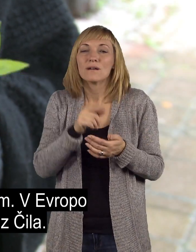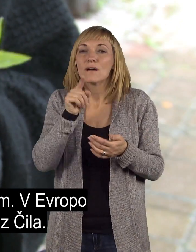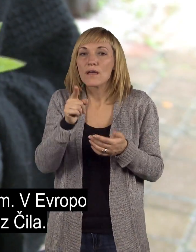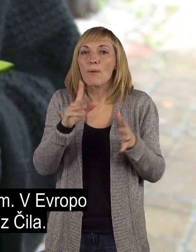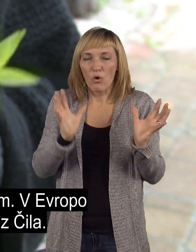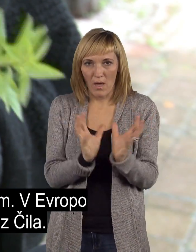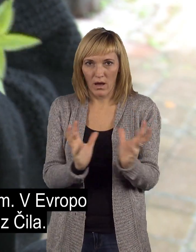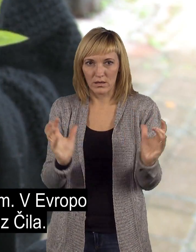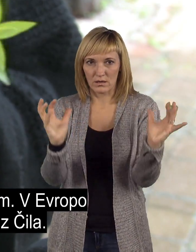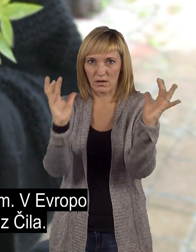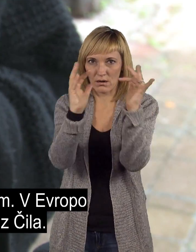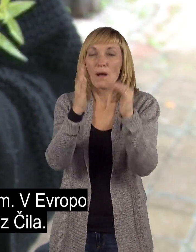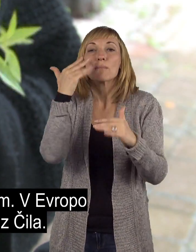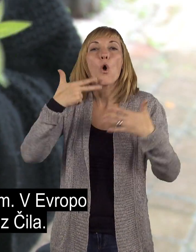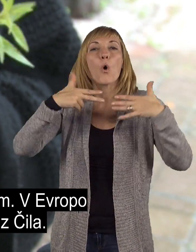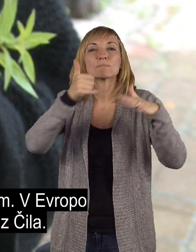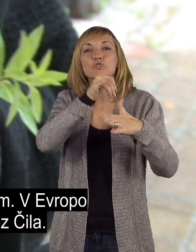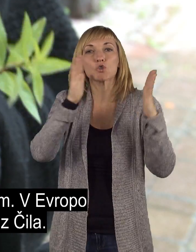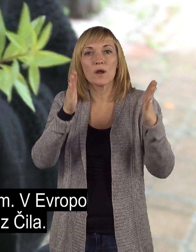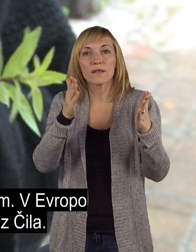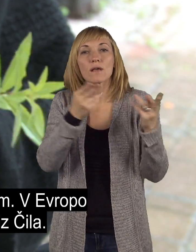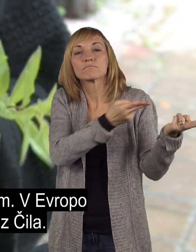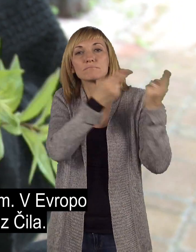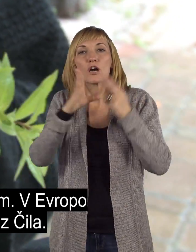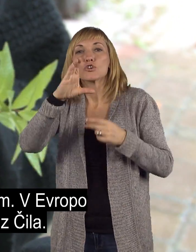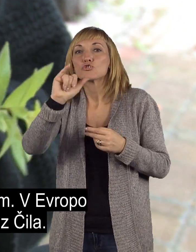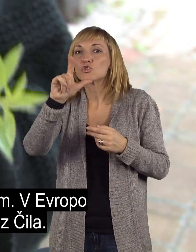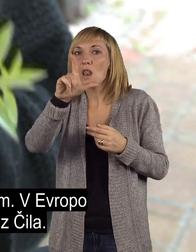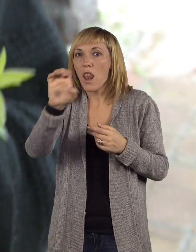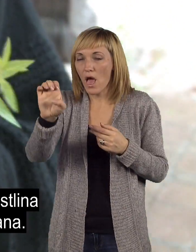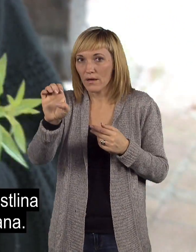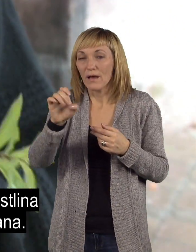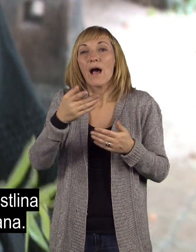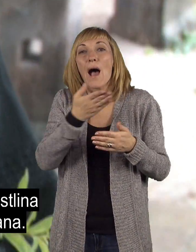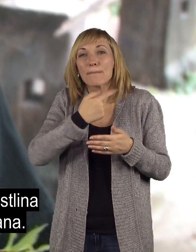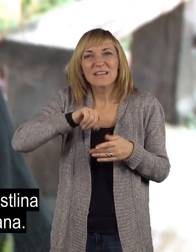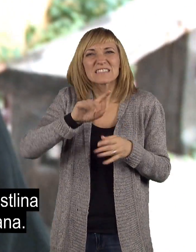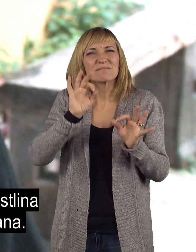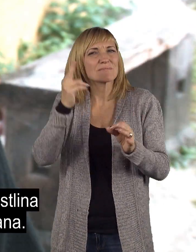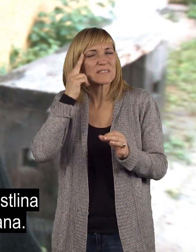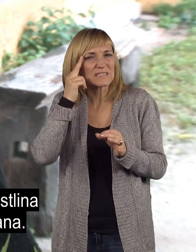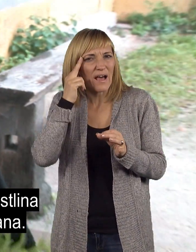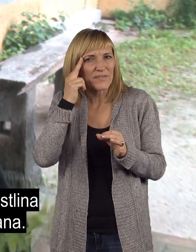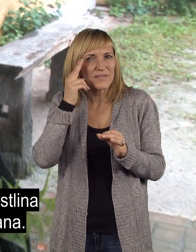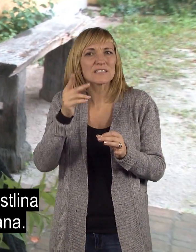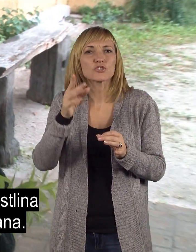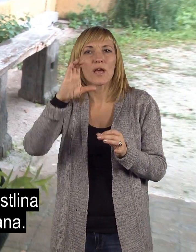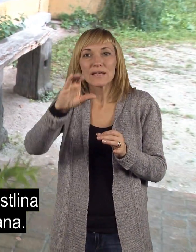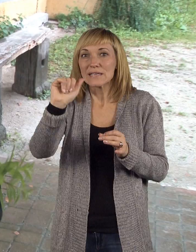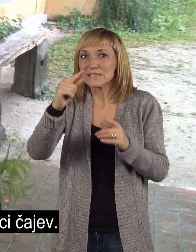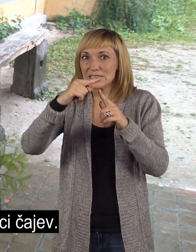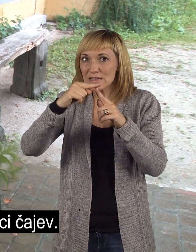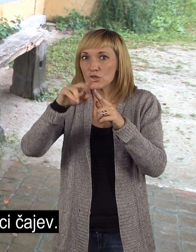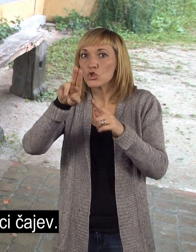Zraste kot grm in je bila v 18. stoletju prinešena iz Čila. Zdi se mi, da je to pri nas malo manj znana rastlina,